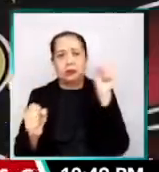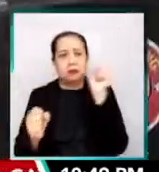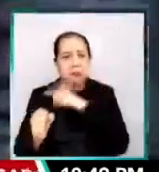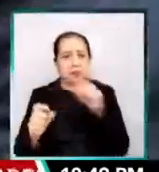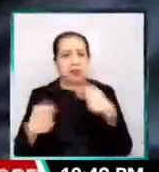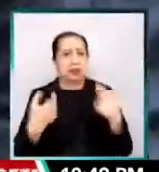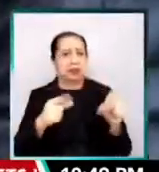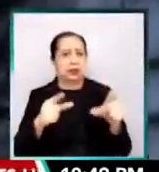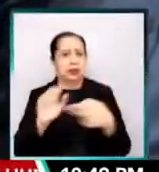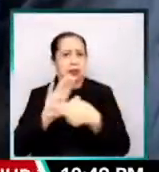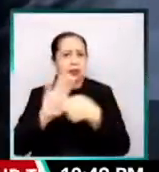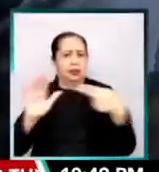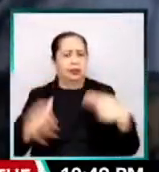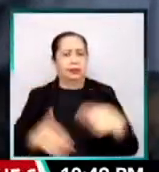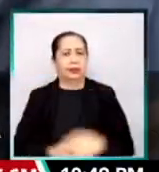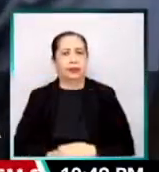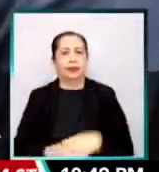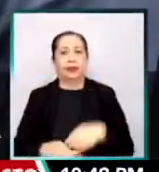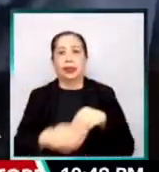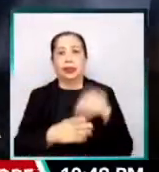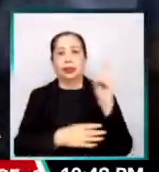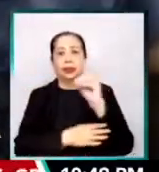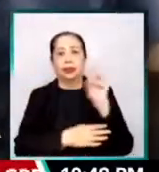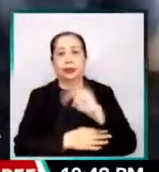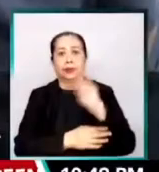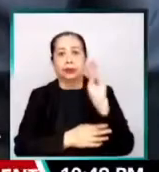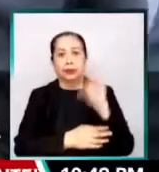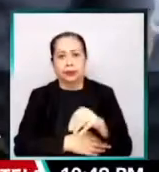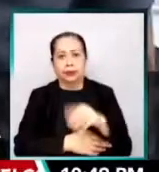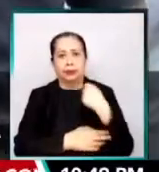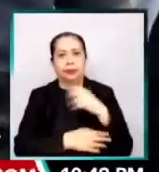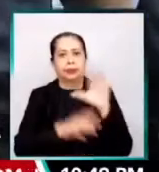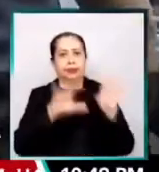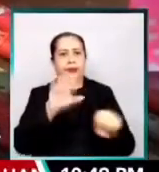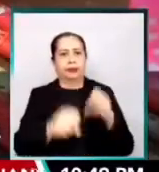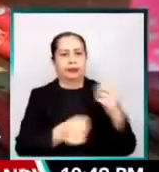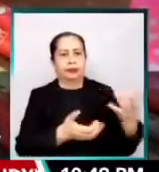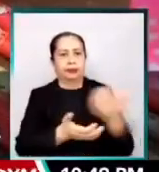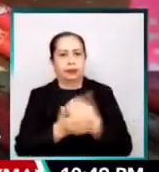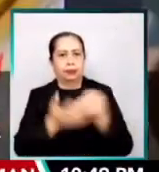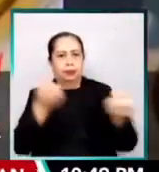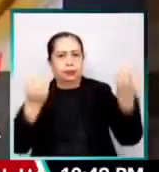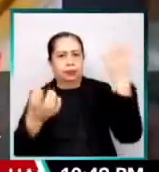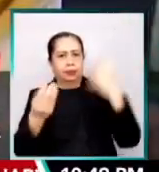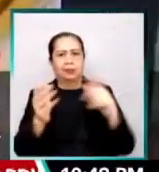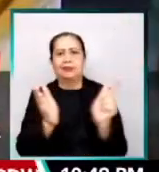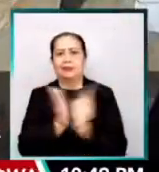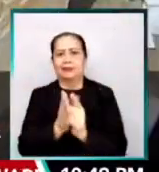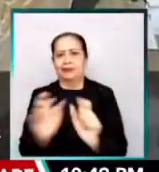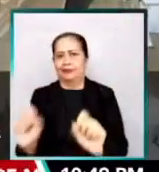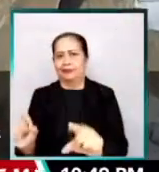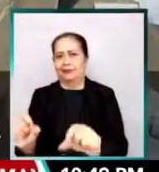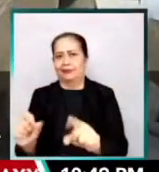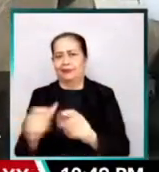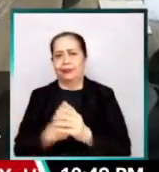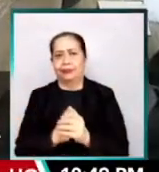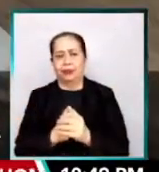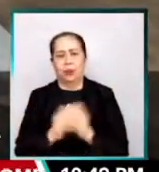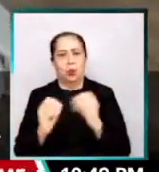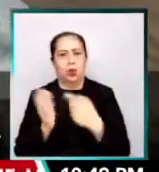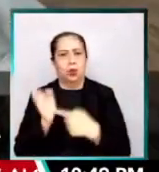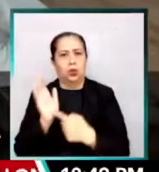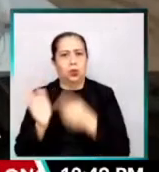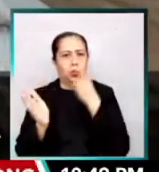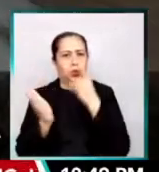nito. Sa Divisoria sa Maynila, nasa bata mga paputok at pailaw na illegal na binebenta. Walang naipakitang dokumento